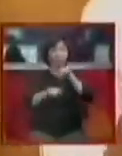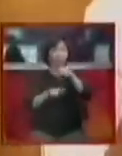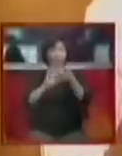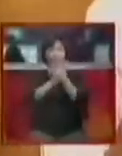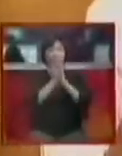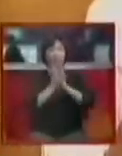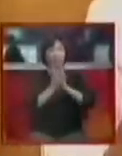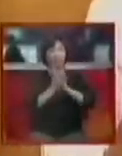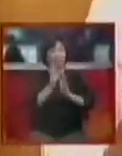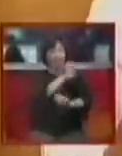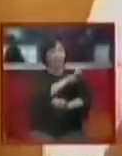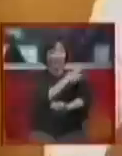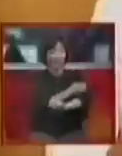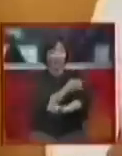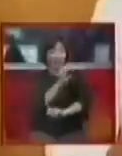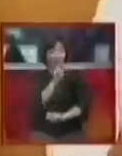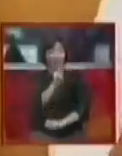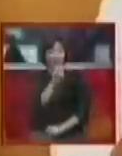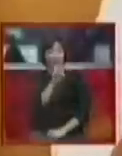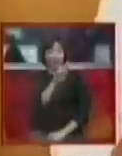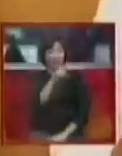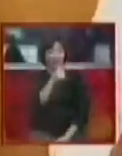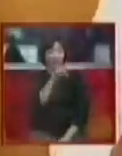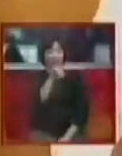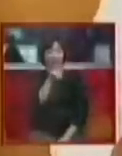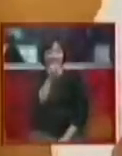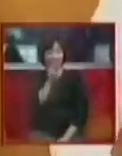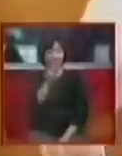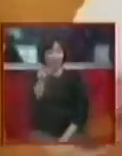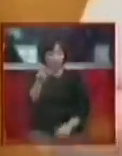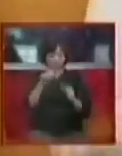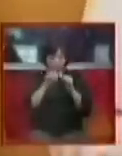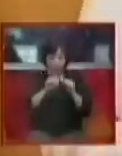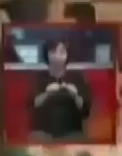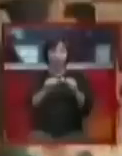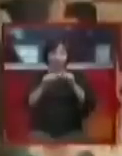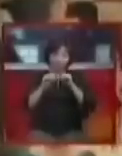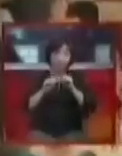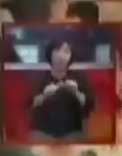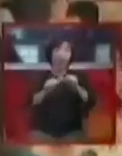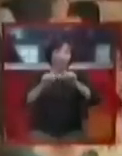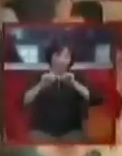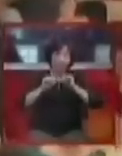lang energizer bunny ka pa. You keep on going and going and going.